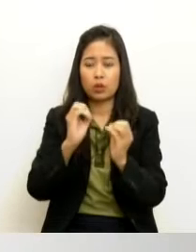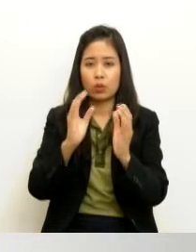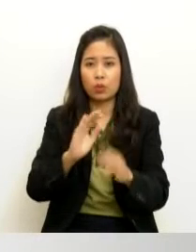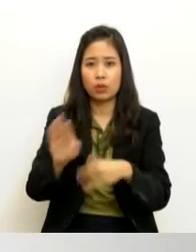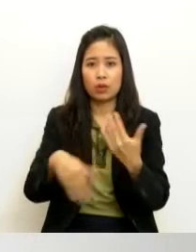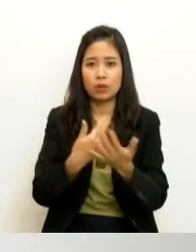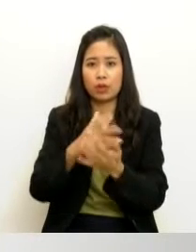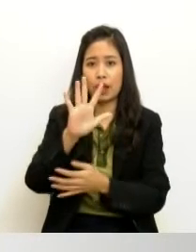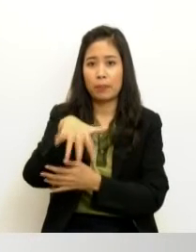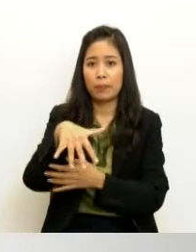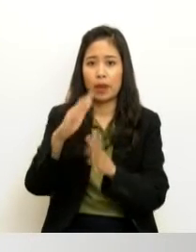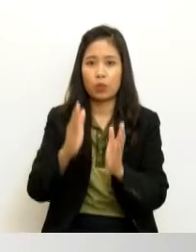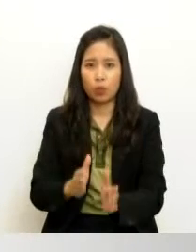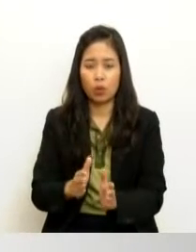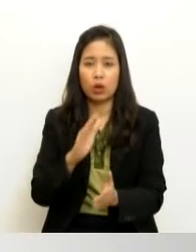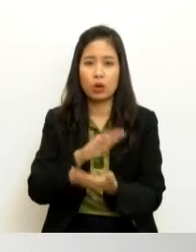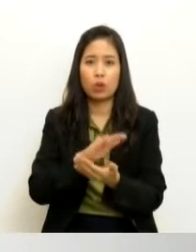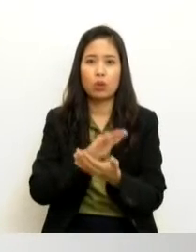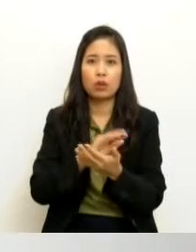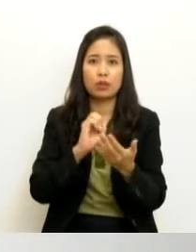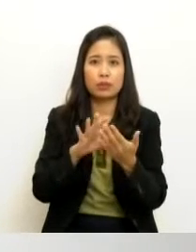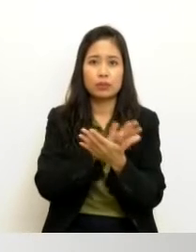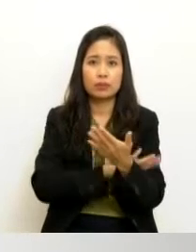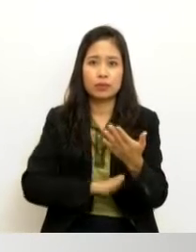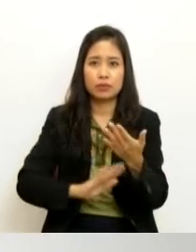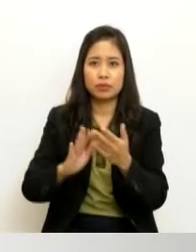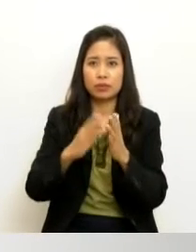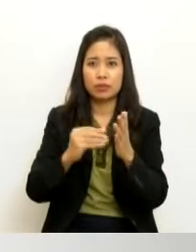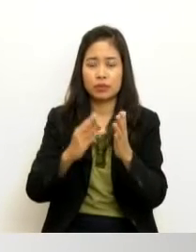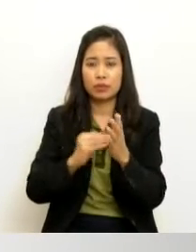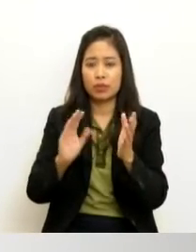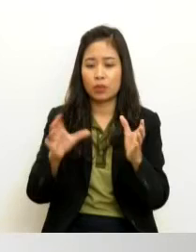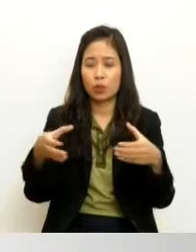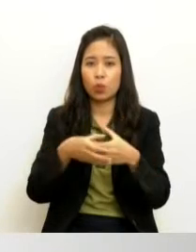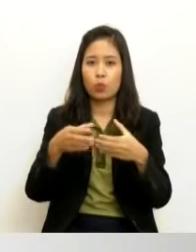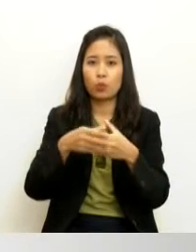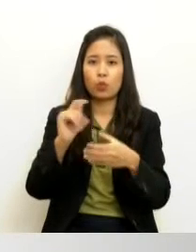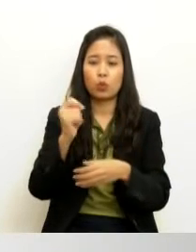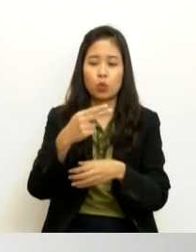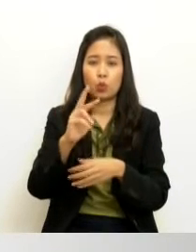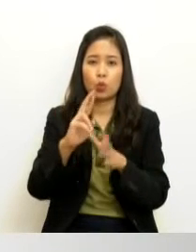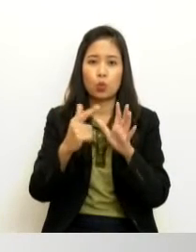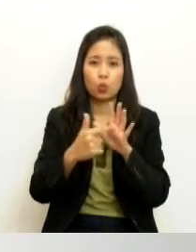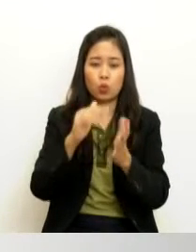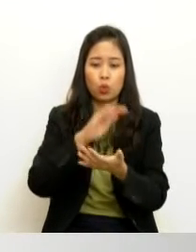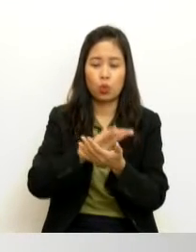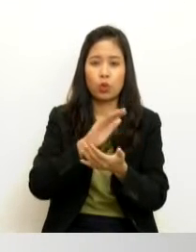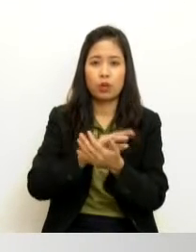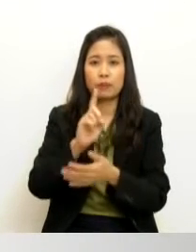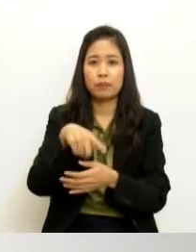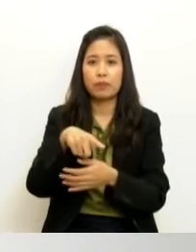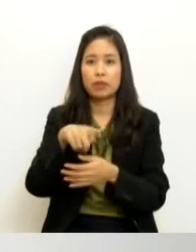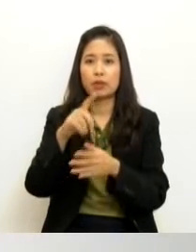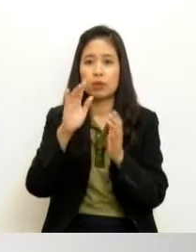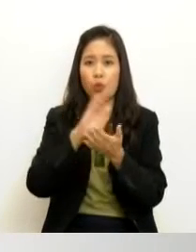5,000 คนนะคะจากโรงเรียน Connect ED ในการดูแลของกลุ่ม True กว่า 1,000 67โรงเรียนทั่วประเทศนะคะเพื่อสร้างความ